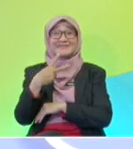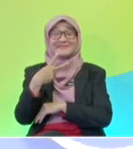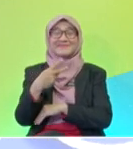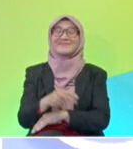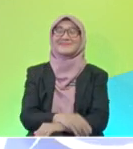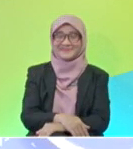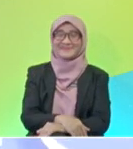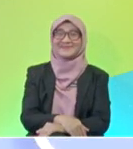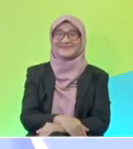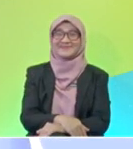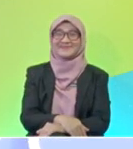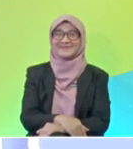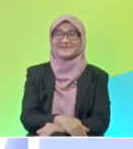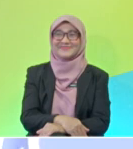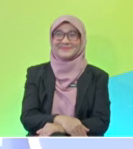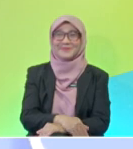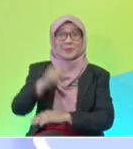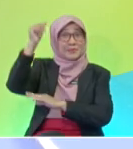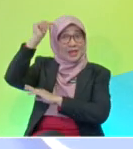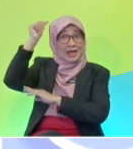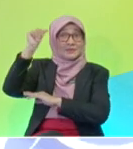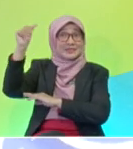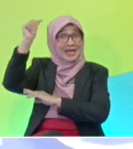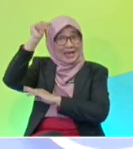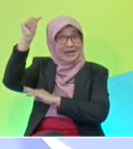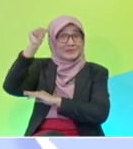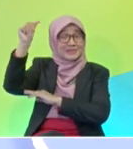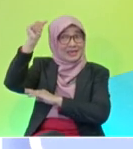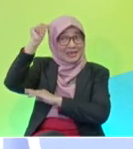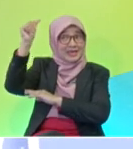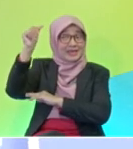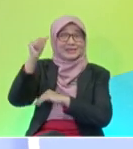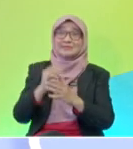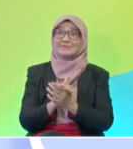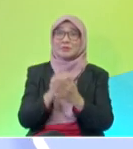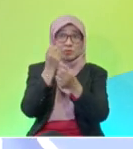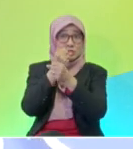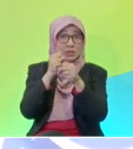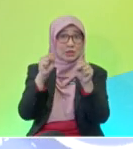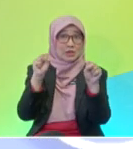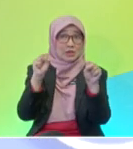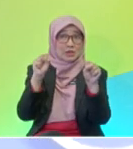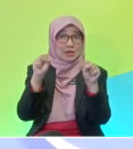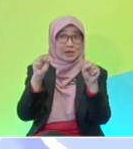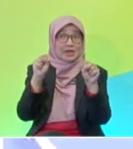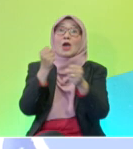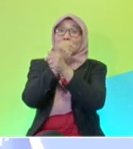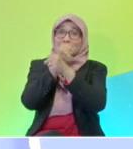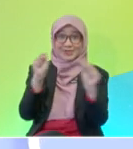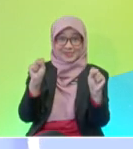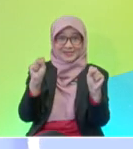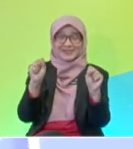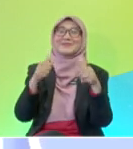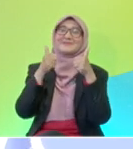tunjuklah baiklah kalau AMZ macam mana siap sedia Tak nak masuk kelas sedia Sedia